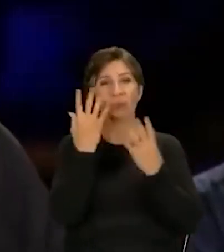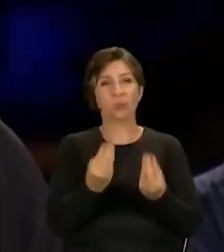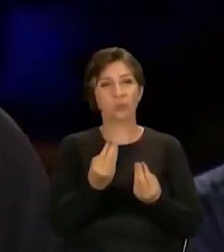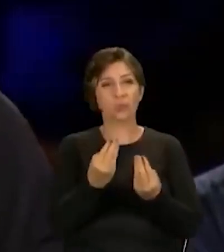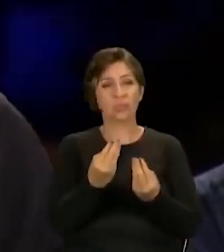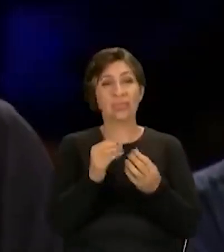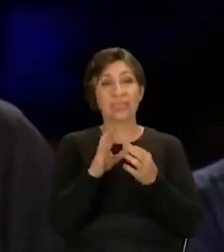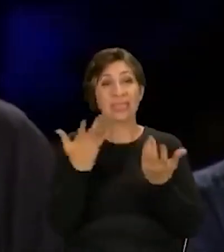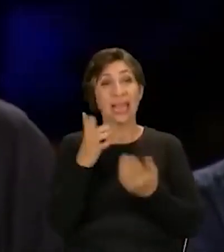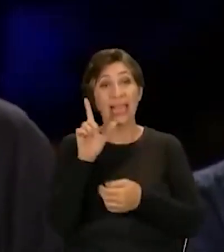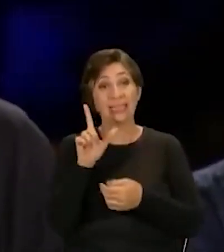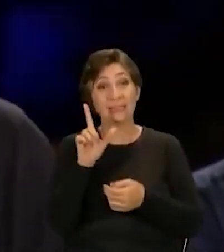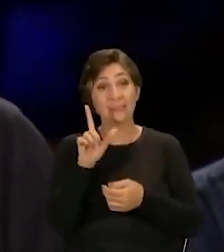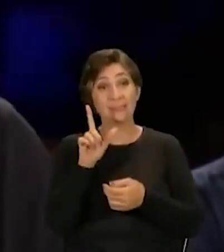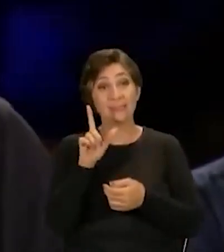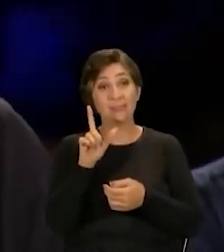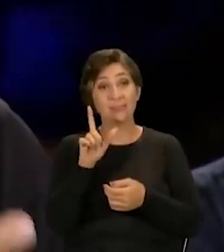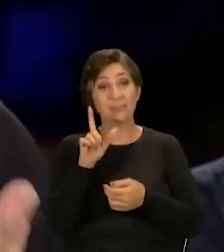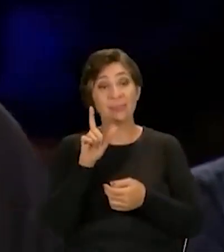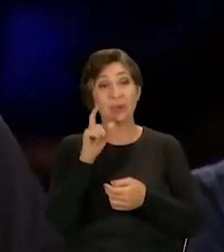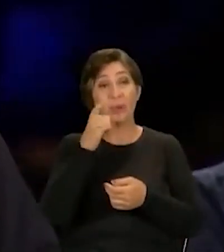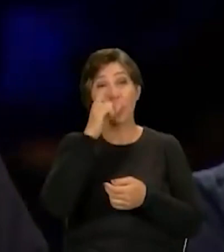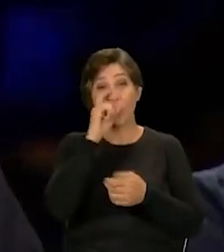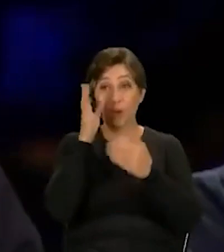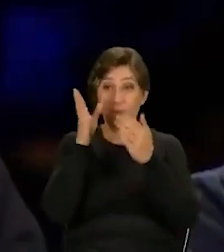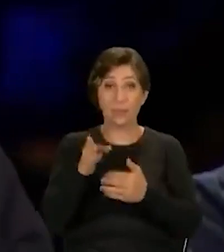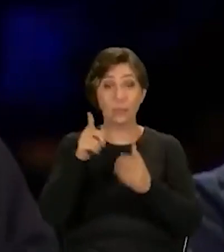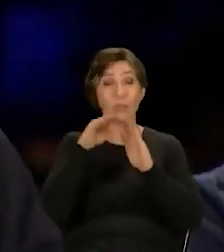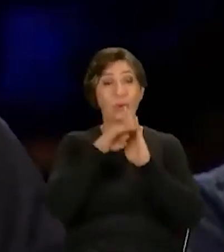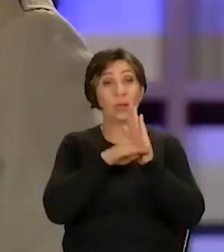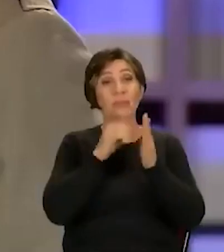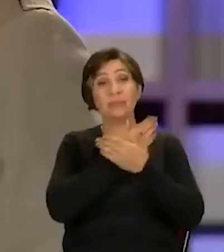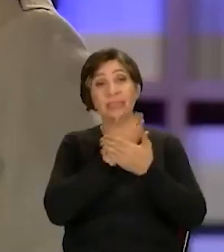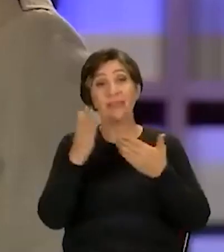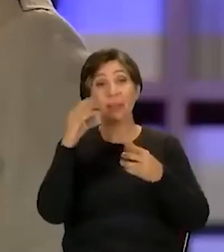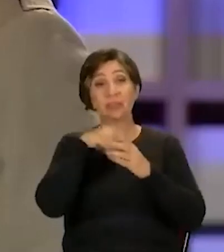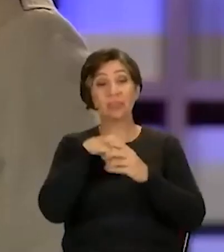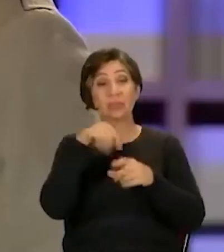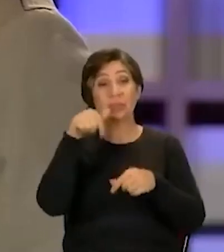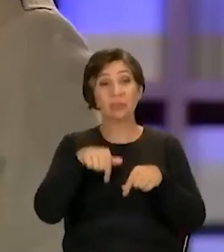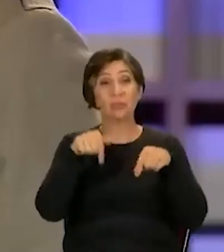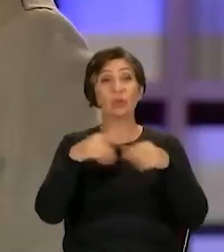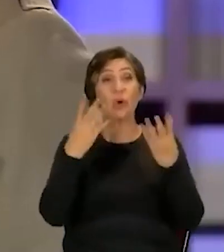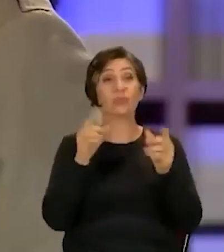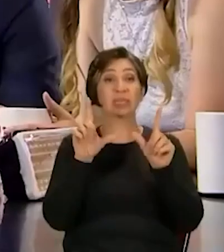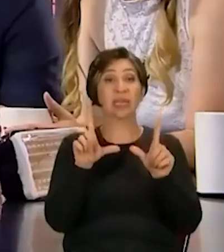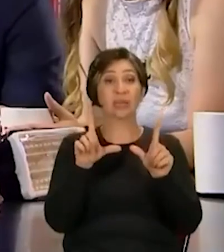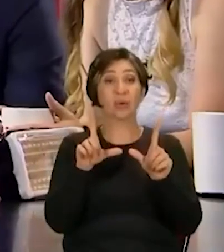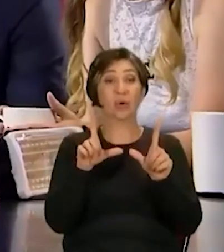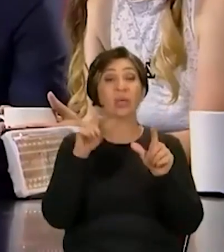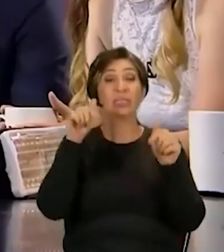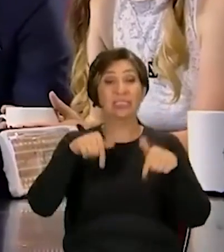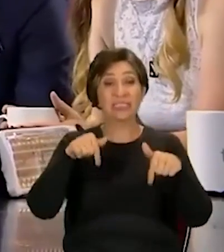sefer. Niye lazım? Okan Bayülgen'in bu programı sürdürebilmesi için şimdi ve burada olması gerekiyor.